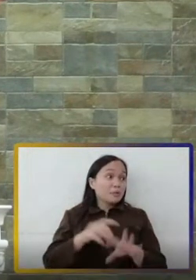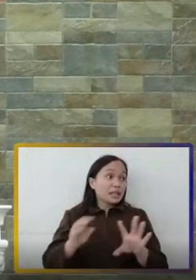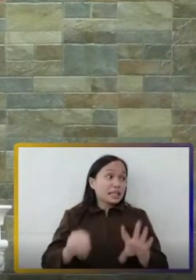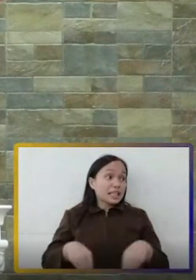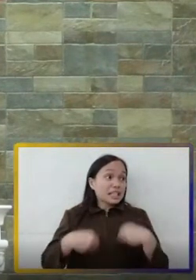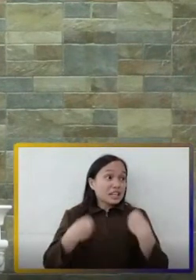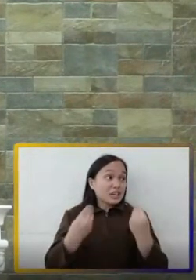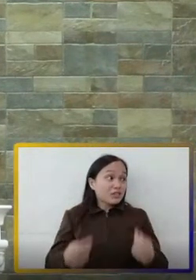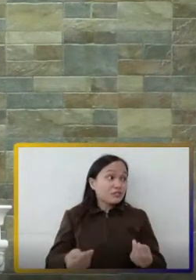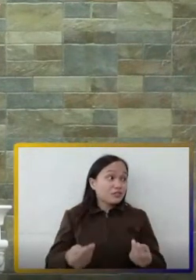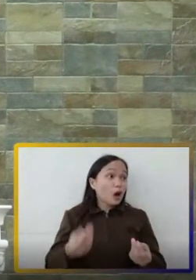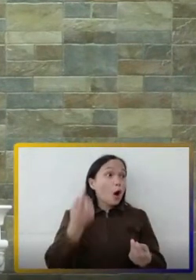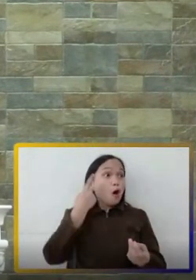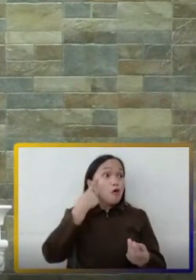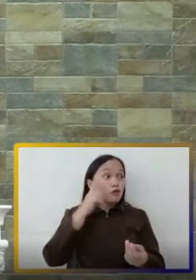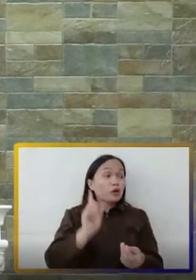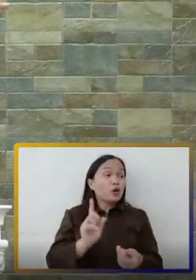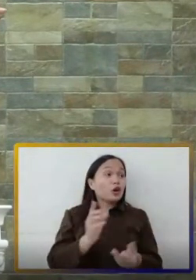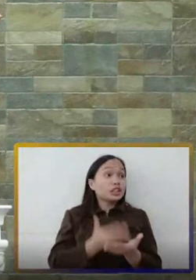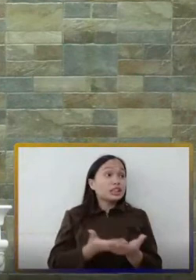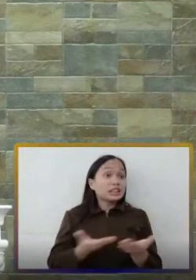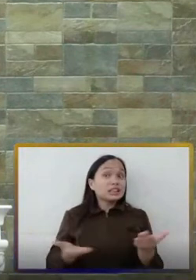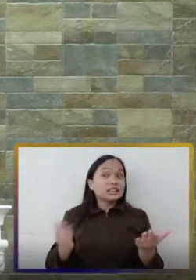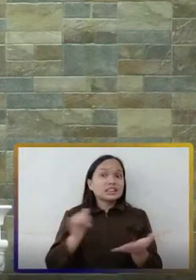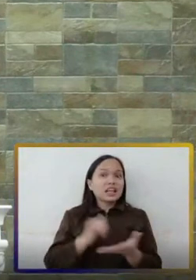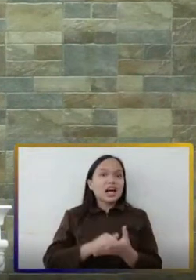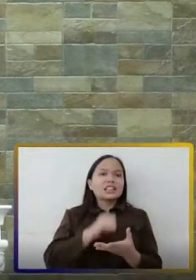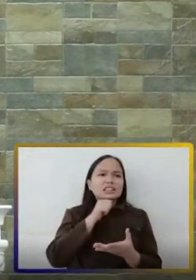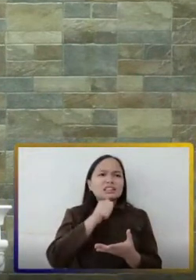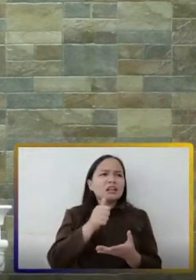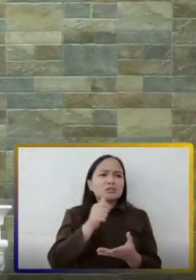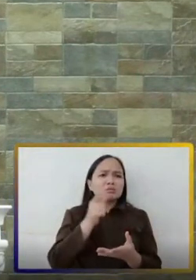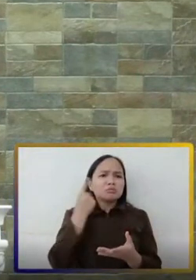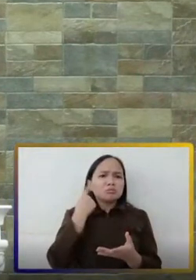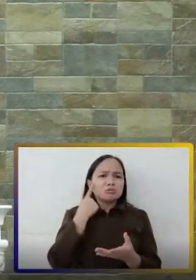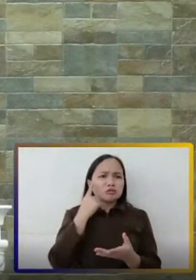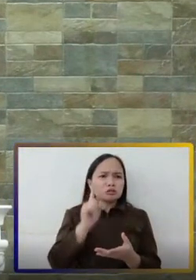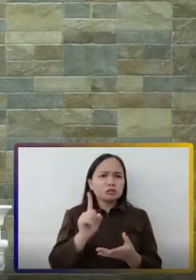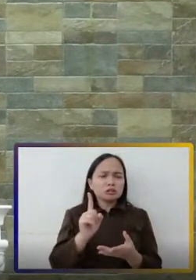hindi naman sadya sa pagpapakabit natin ng internet.